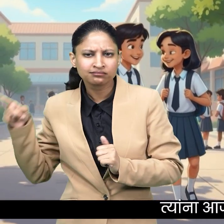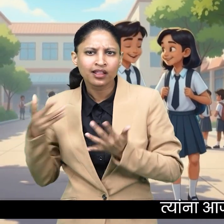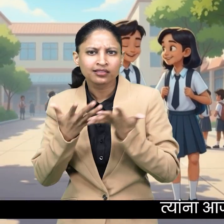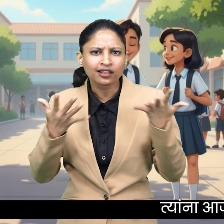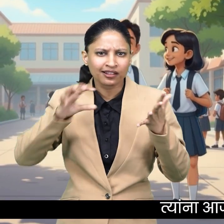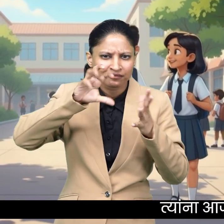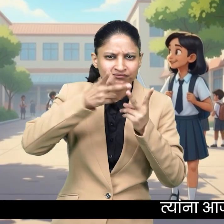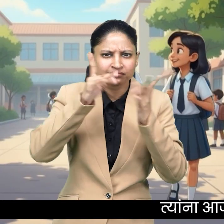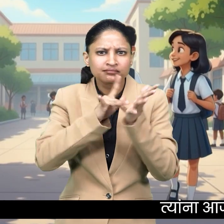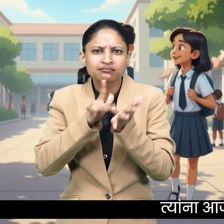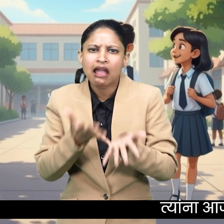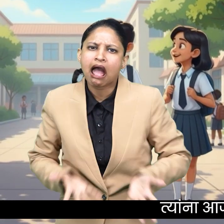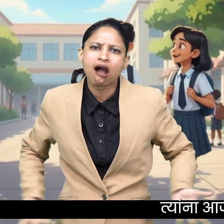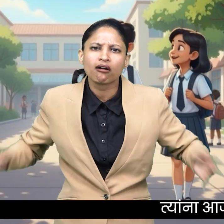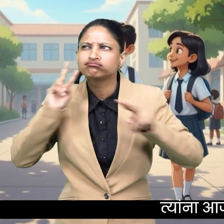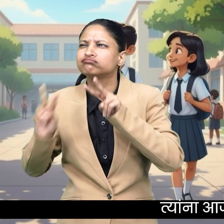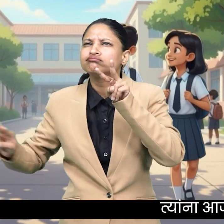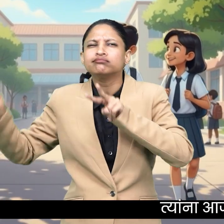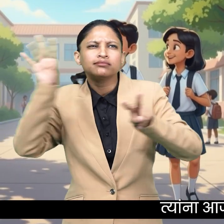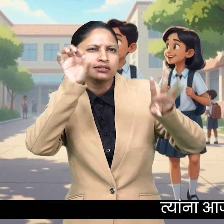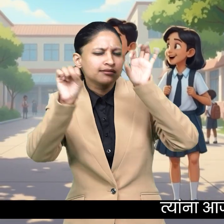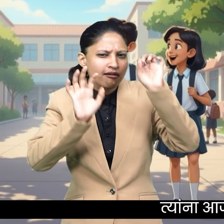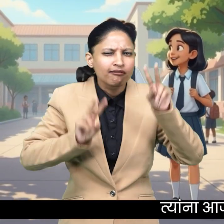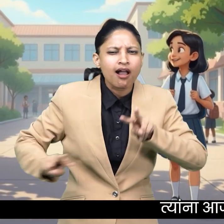त्यांना आजूबाजूला सर्वत्र आकार दिसू लागले.